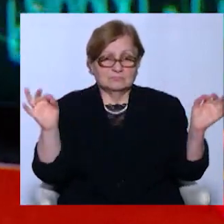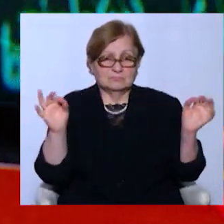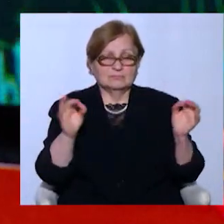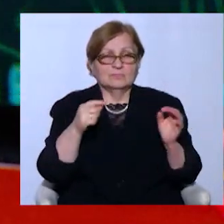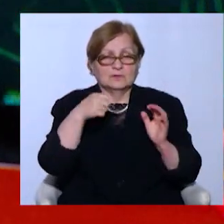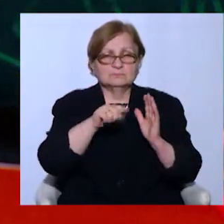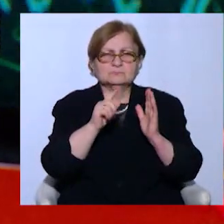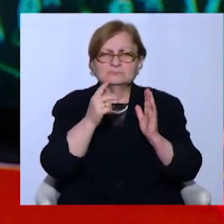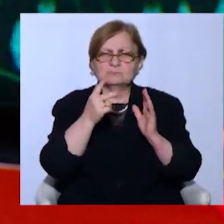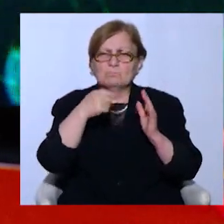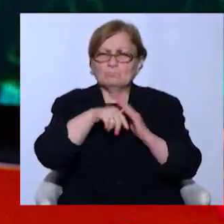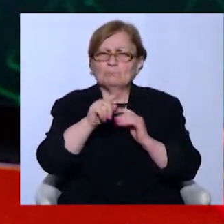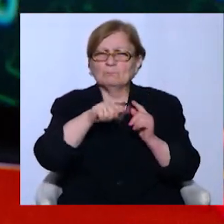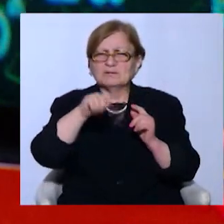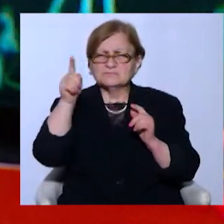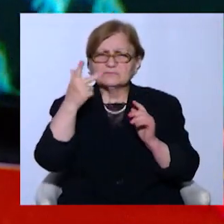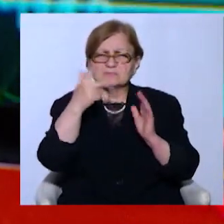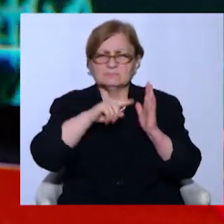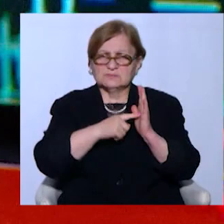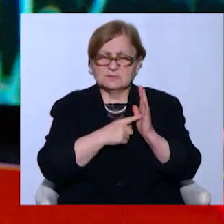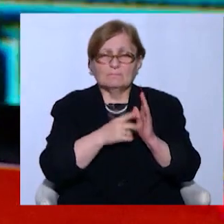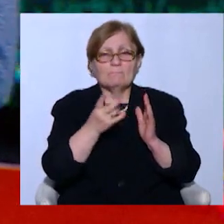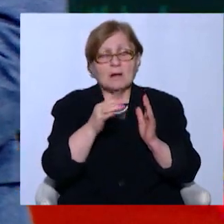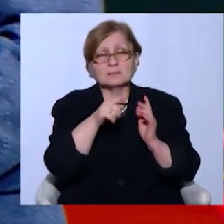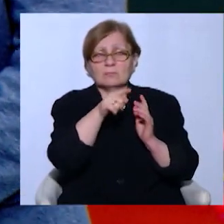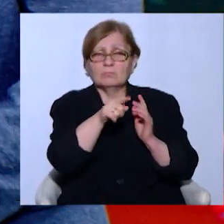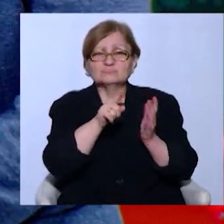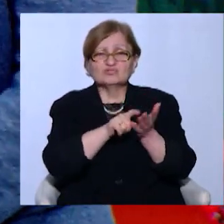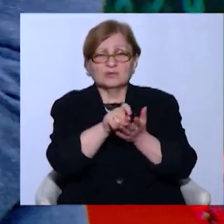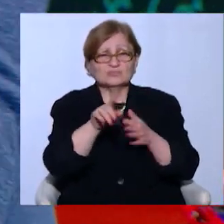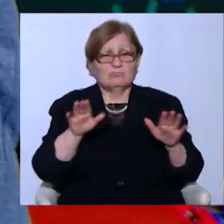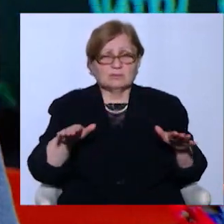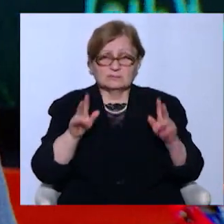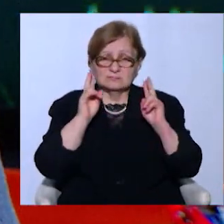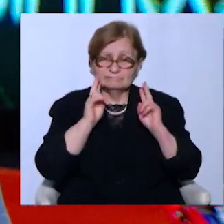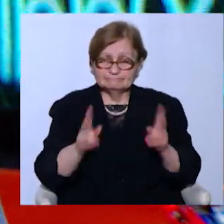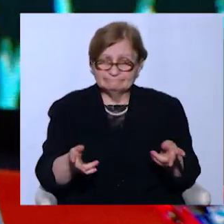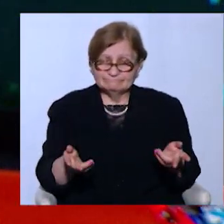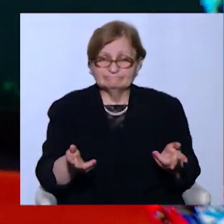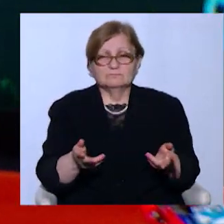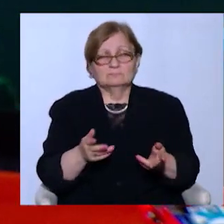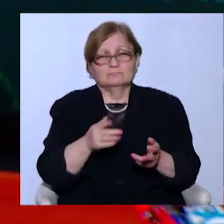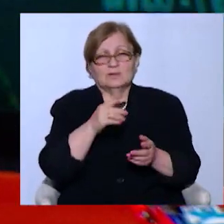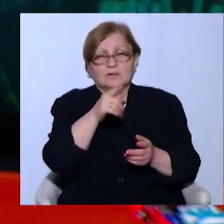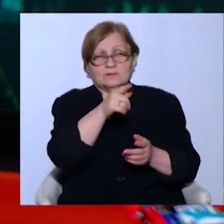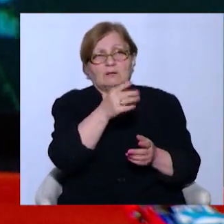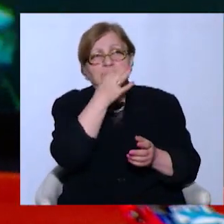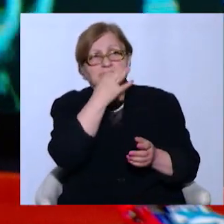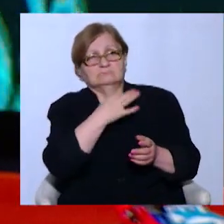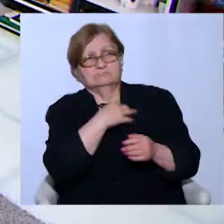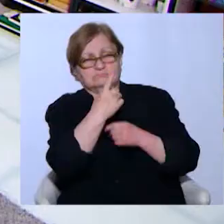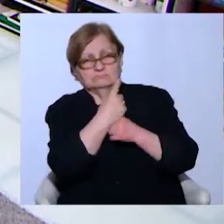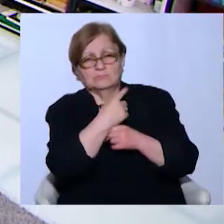ფესვისამზე გამრავლებით. მაგრამ ნუ საქმე გვაქვს ჭიანჭველასთან, რომელსაც ფრენა არ შეუძლია, პირობაშიც ხაზგასმითა აღნიშნული,